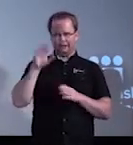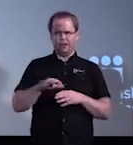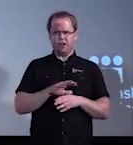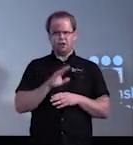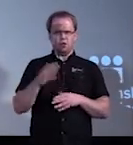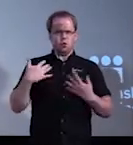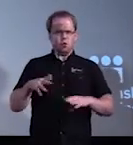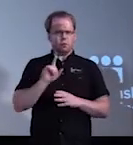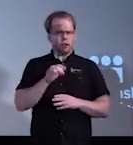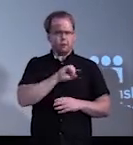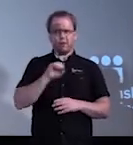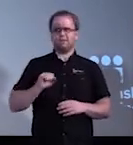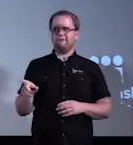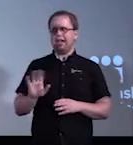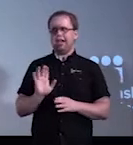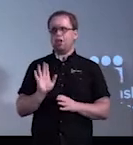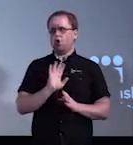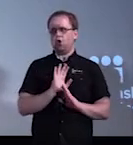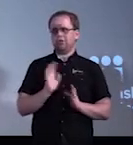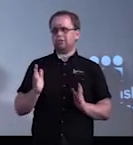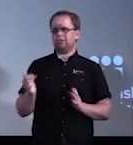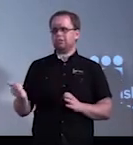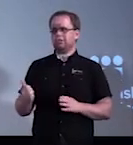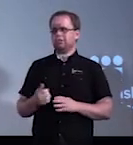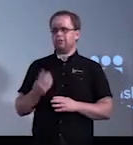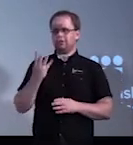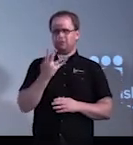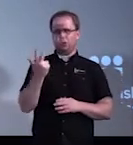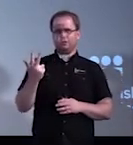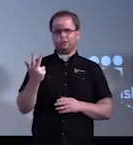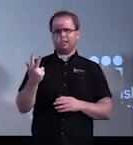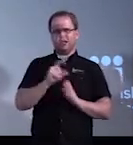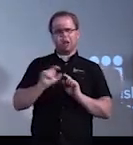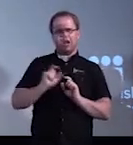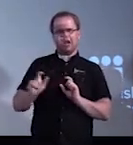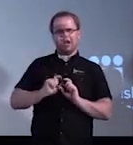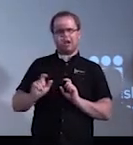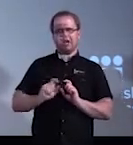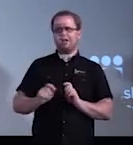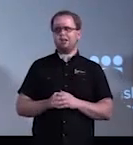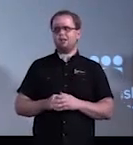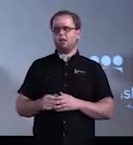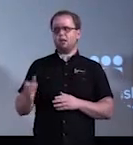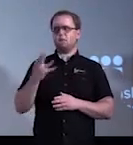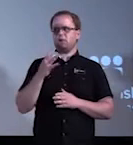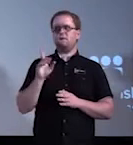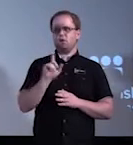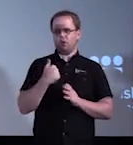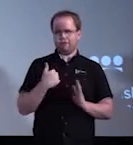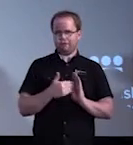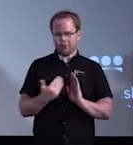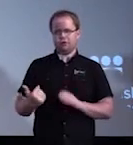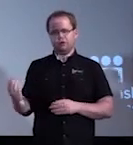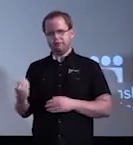alltså. Nej, jag har inte mycket makt. Men du är väldigt maktlös. Rabblar i 48 titlar, kompis. Ja. Jag pratade om var jag kommer ifrån och jag vill bara